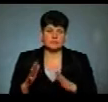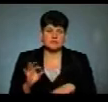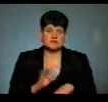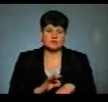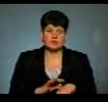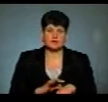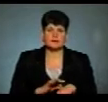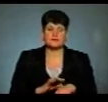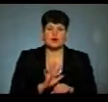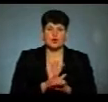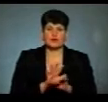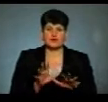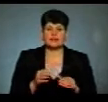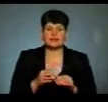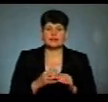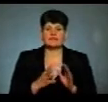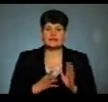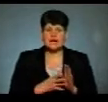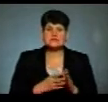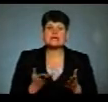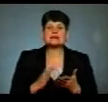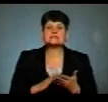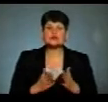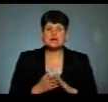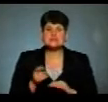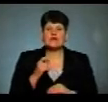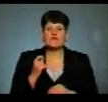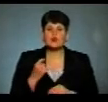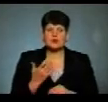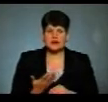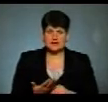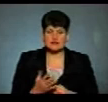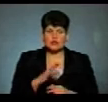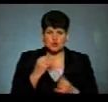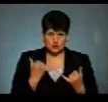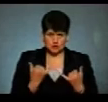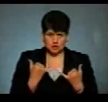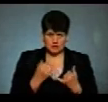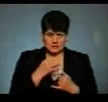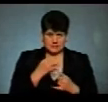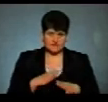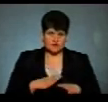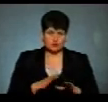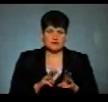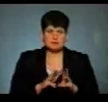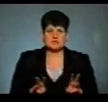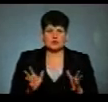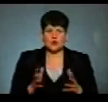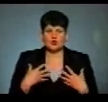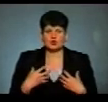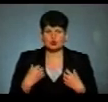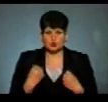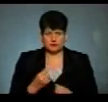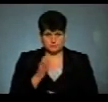на COVID-19. Яка ситуація в Україні? Взагалом, сьогодні на брифінгу сказав заступник міністра охорони здоров'я Віктор Ляшко.